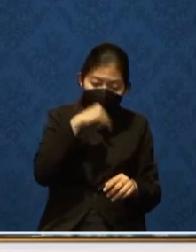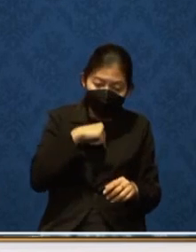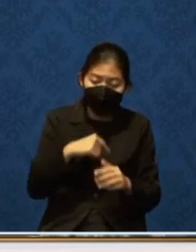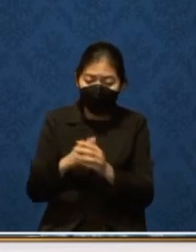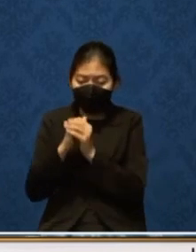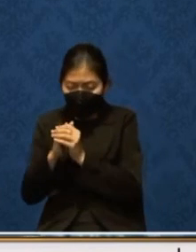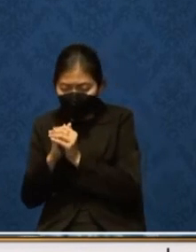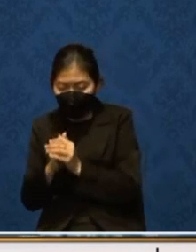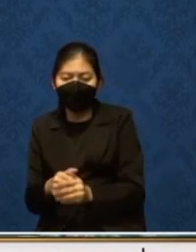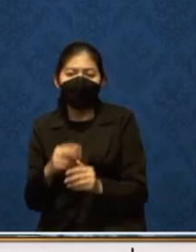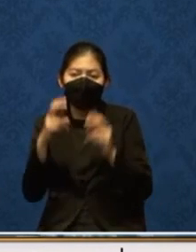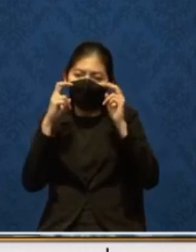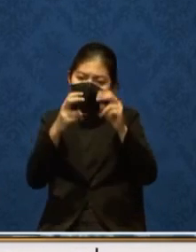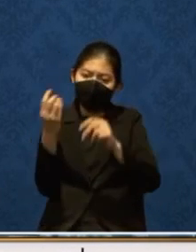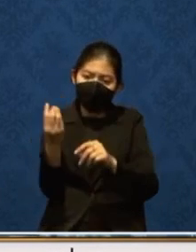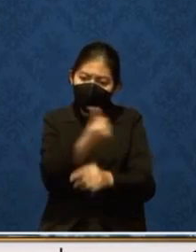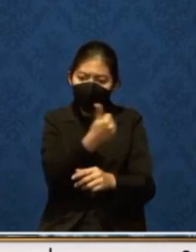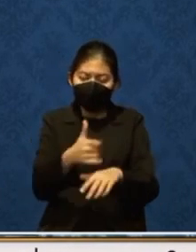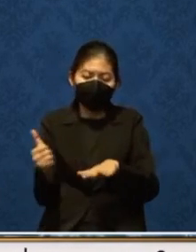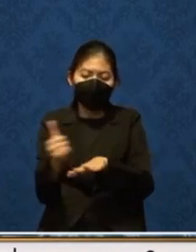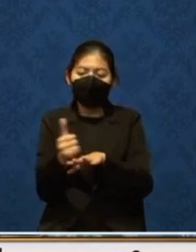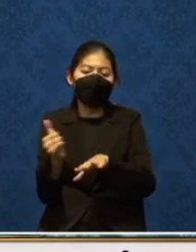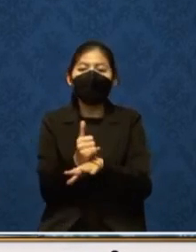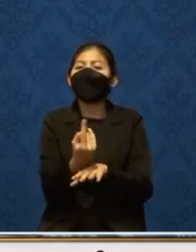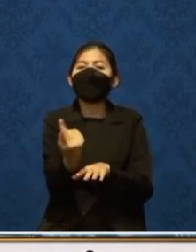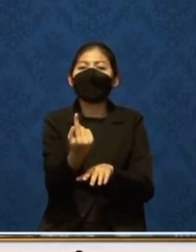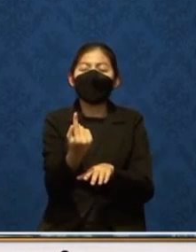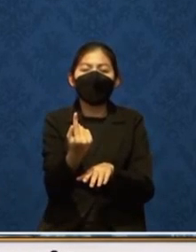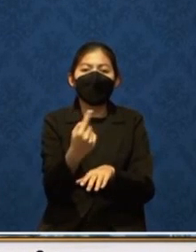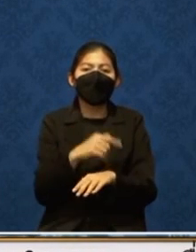วารถไฟควเร็วสูง ขนได้แต่คนนะครับ